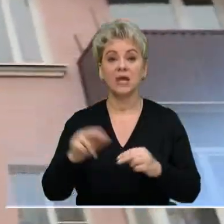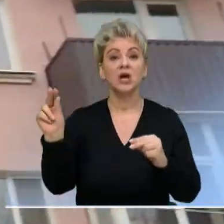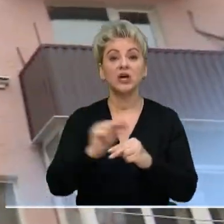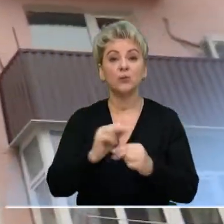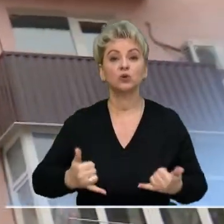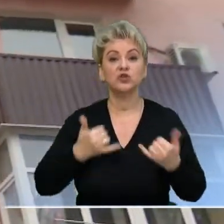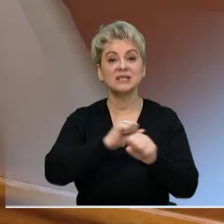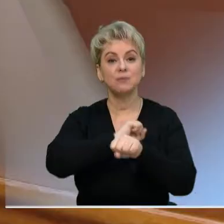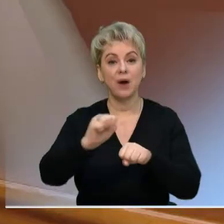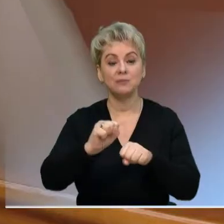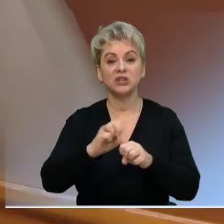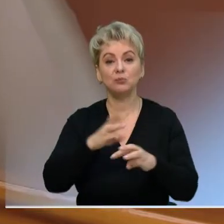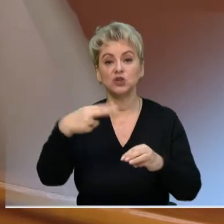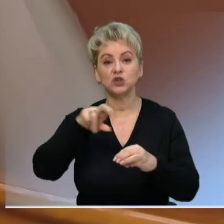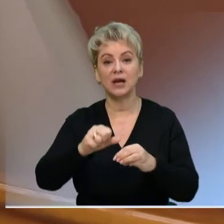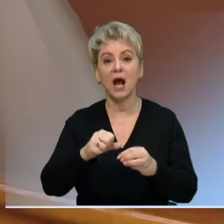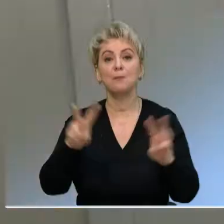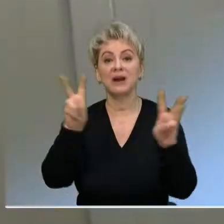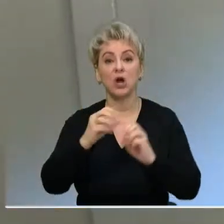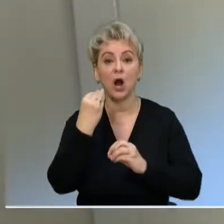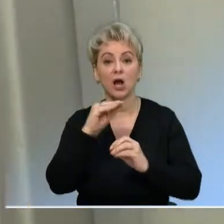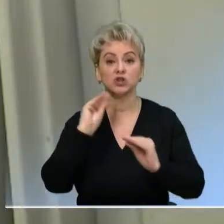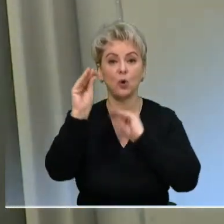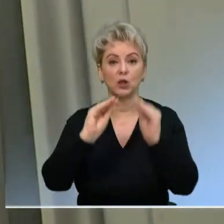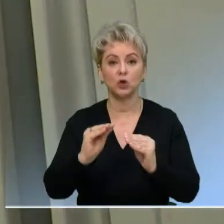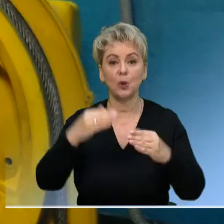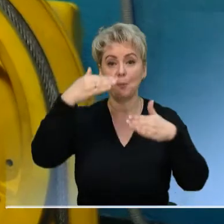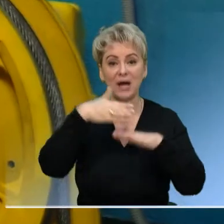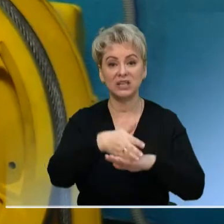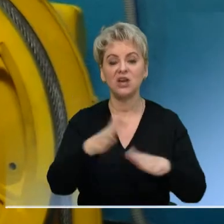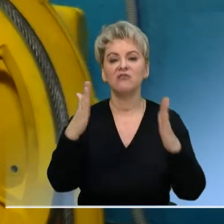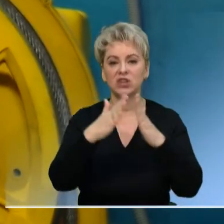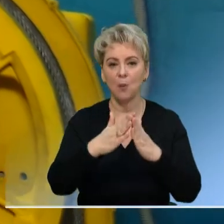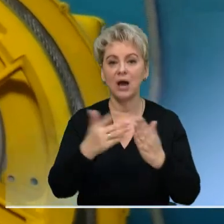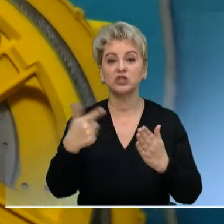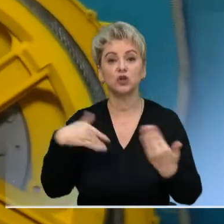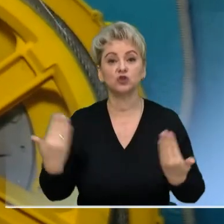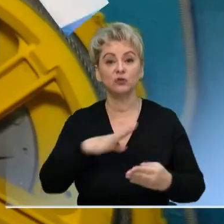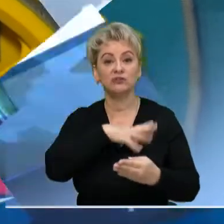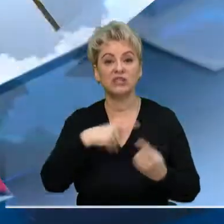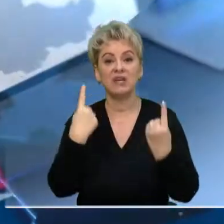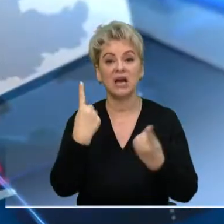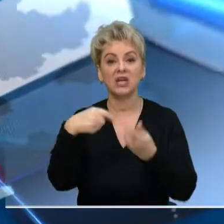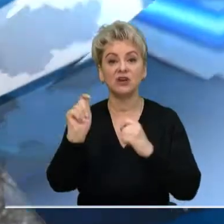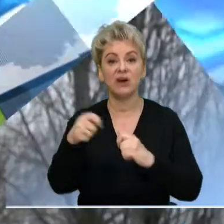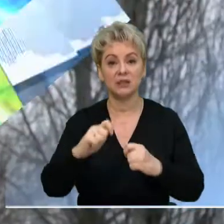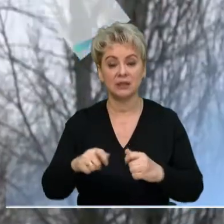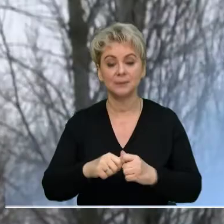Ремонт в честь Победы. МинЖКХ проверила качество благоустройства подъездов в дома, где живут ветераны Великой